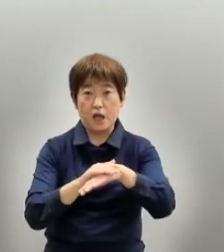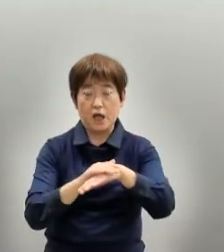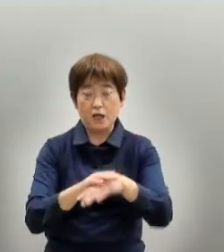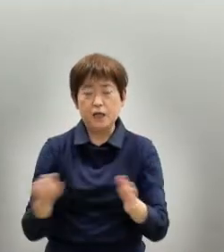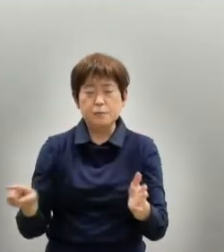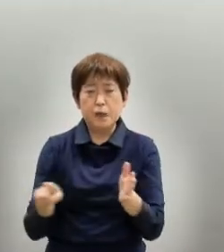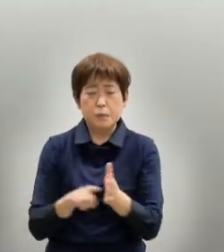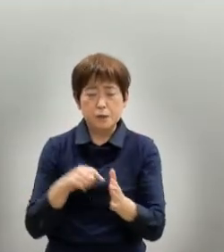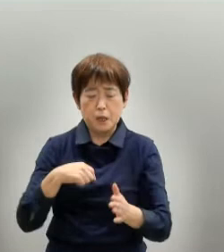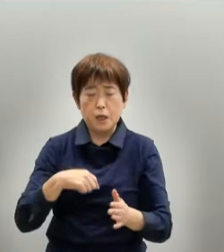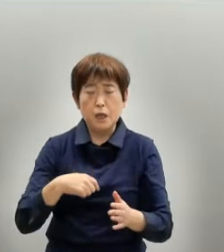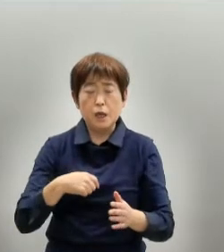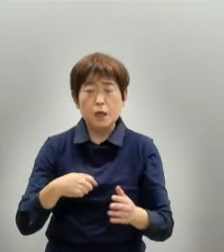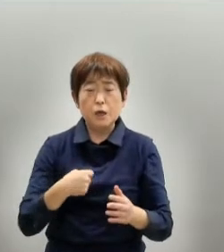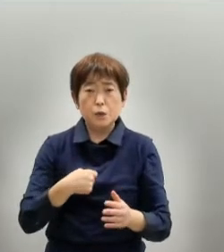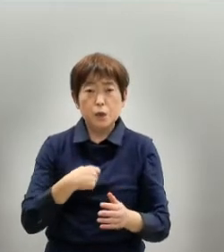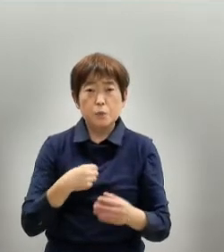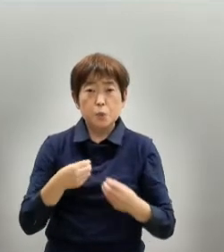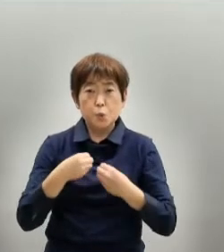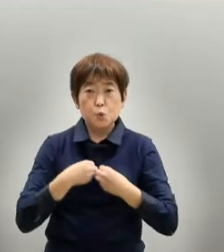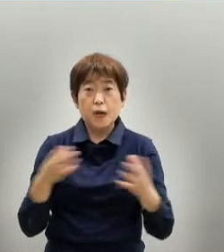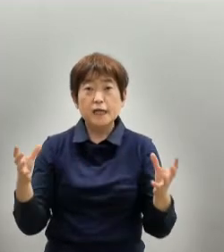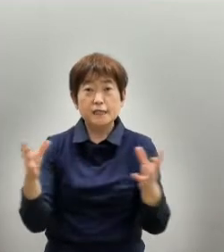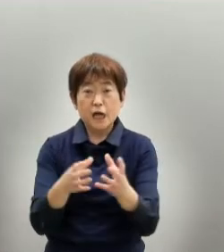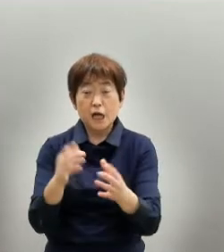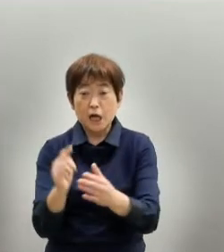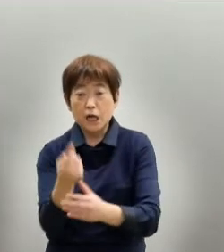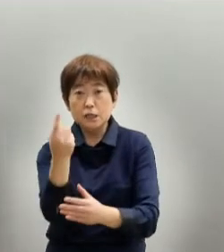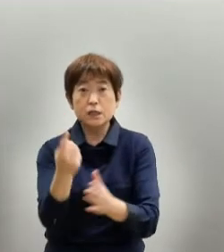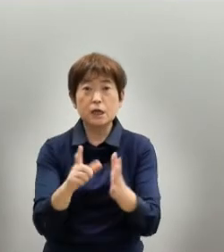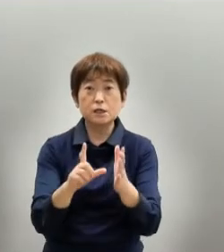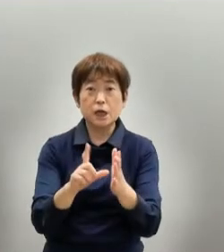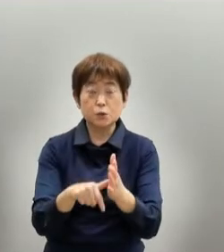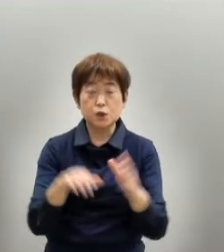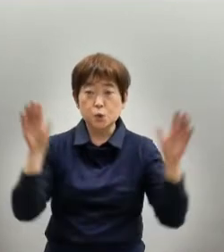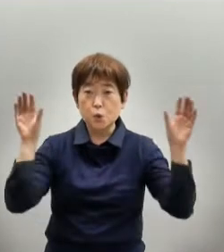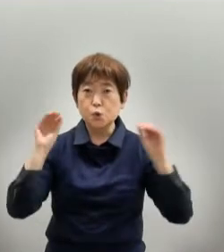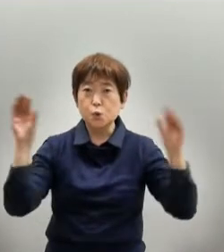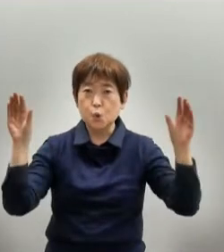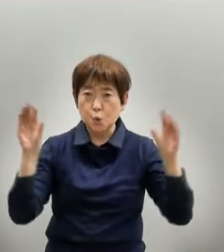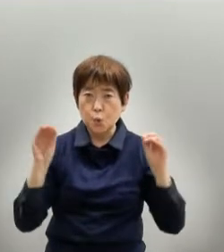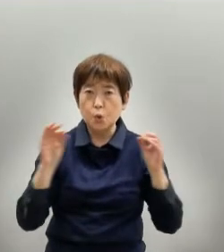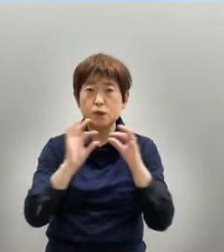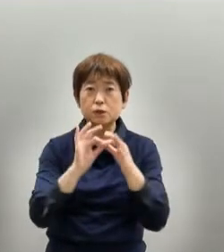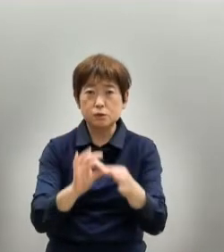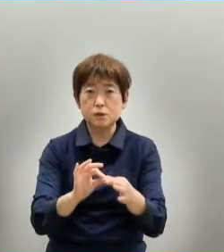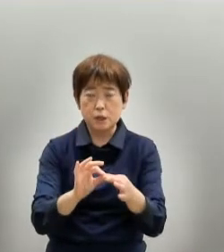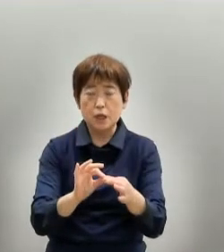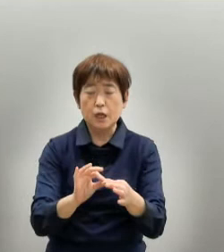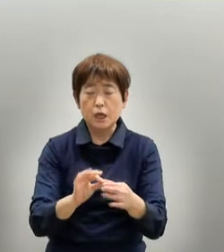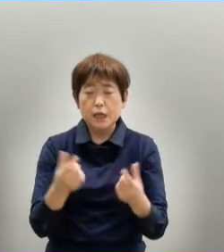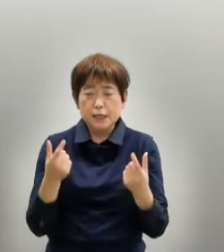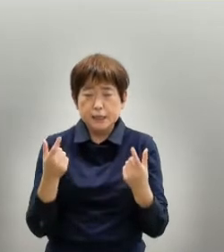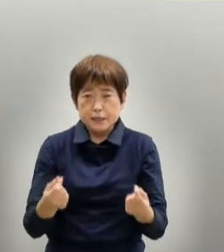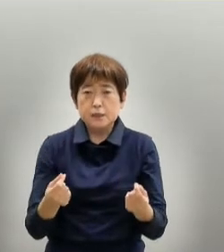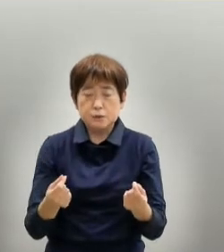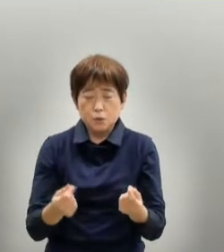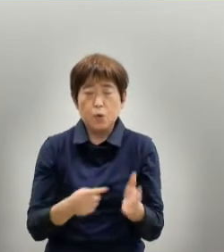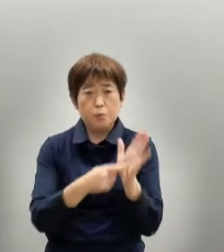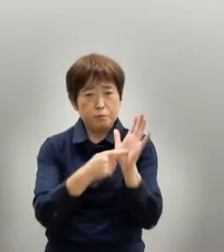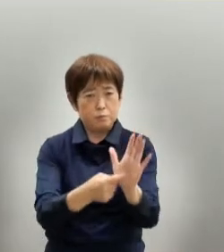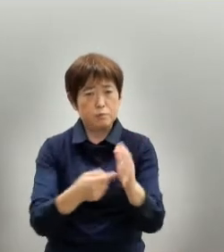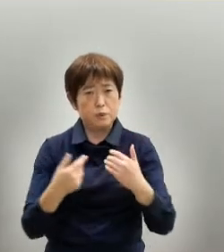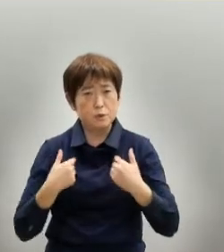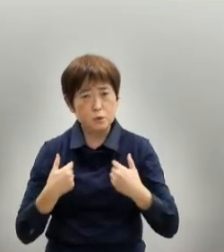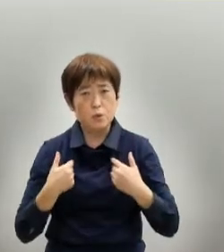までクラスター発生時のですね、情報の公開の仕方について、しっかりとですね、定めて、開示するべき